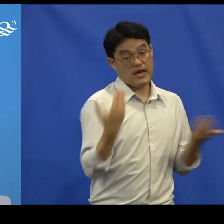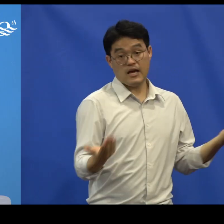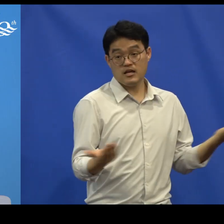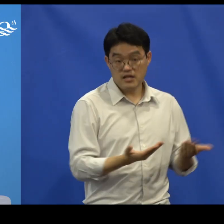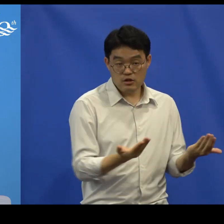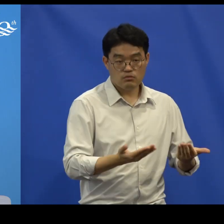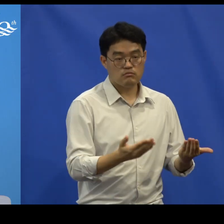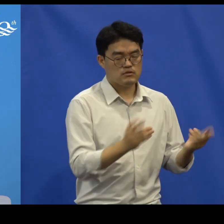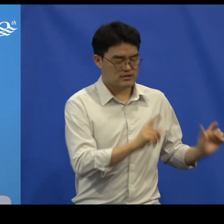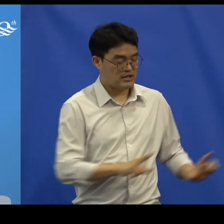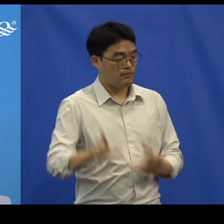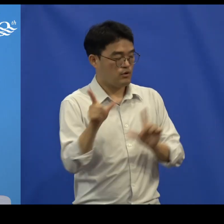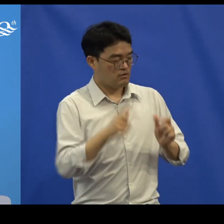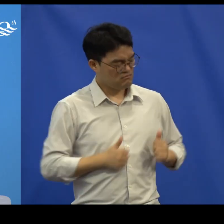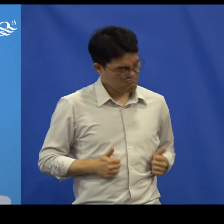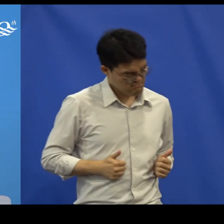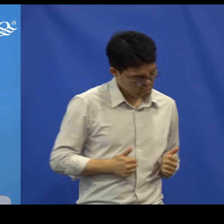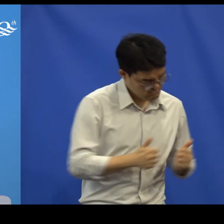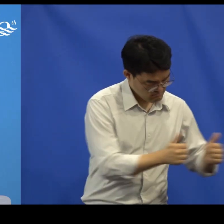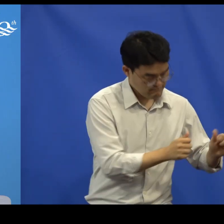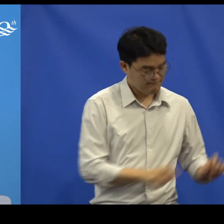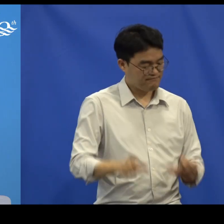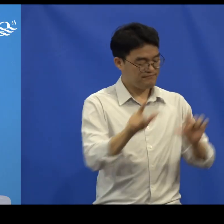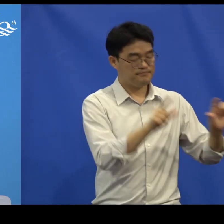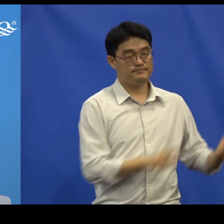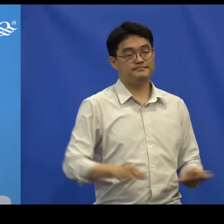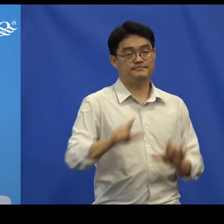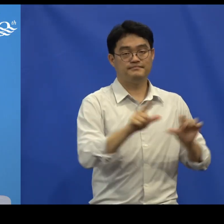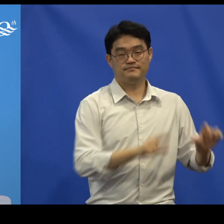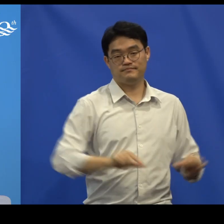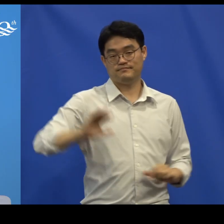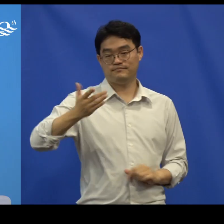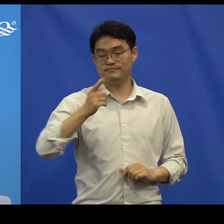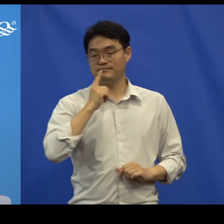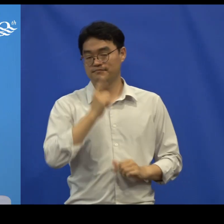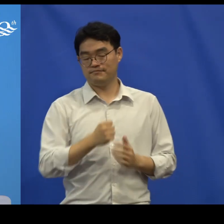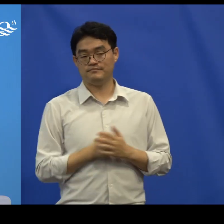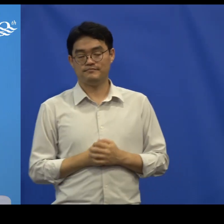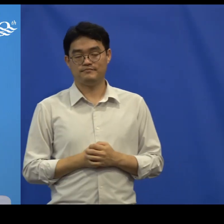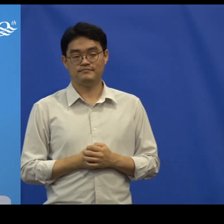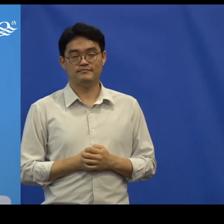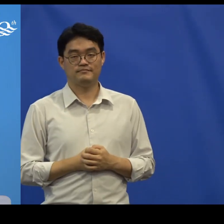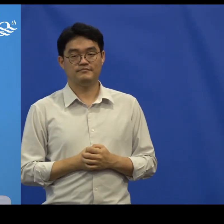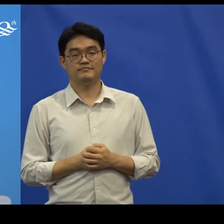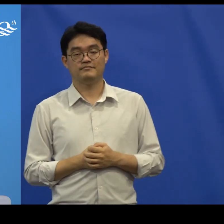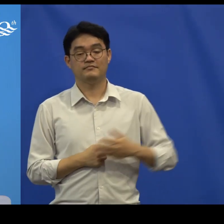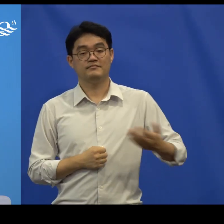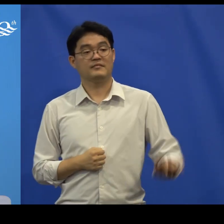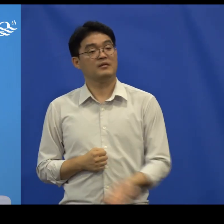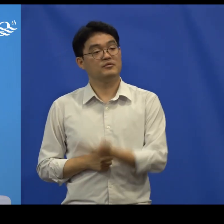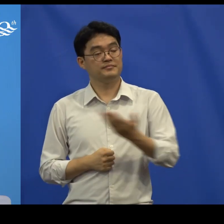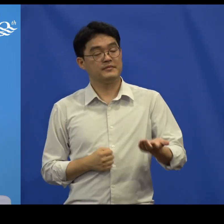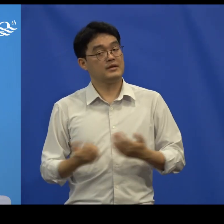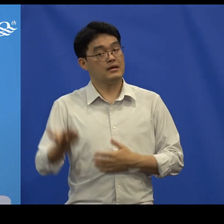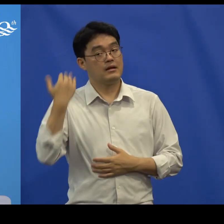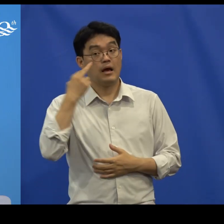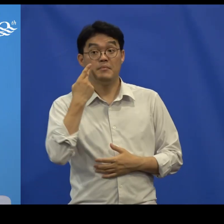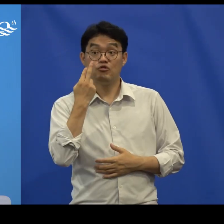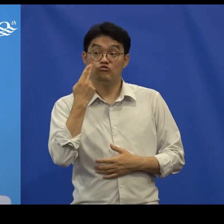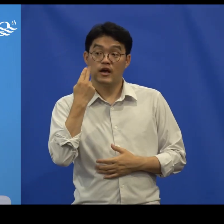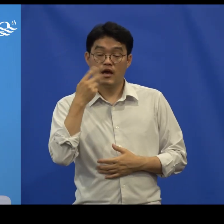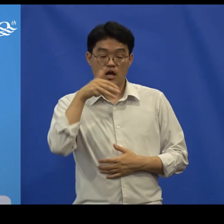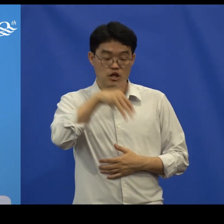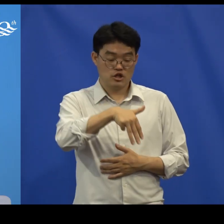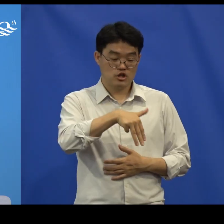지금은 고인이 되셨지만 갈브리 채플을 이끈 미국의 척 스미스라는 목사님이 계십니다. 여러 해